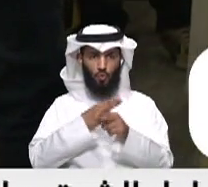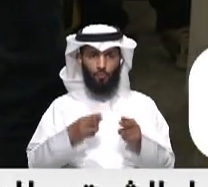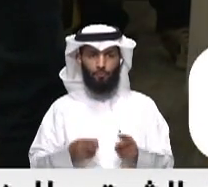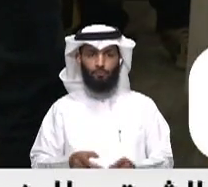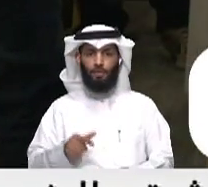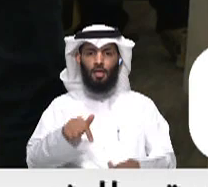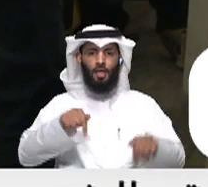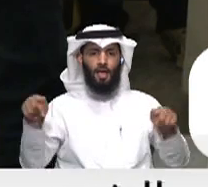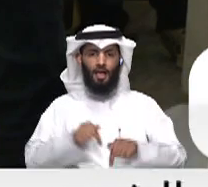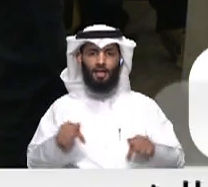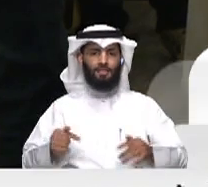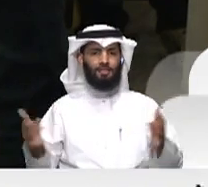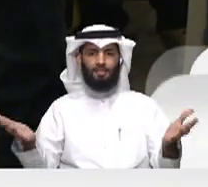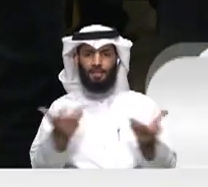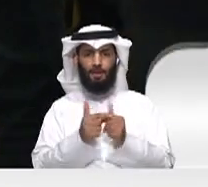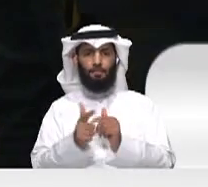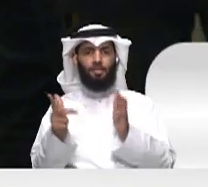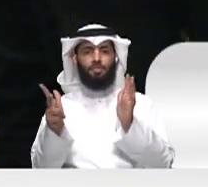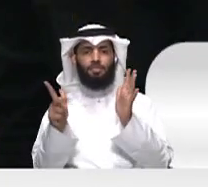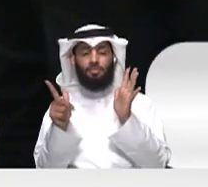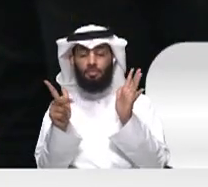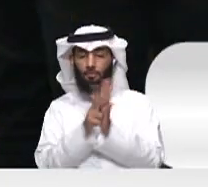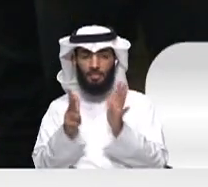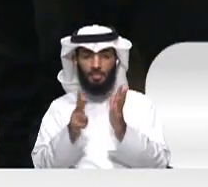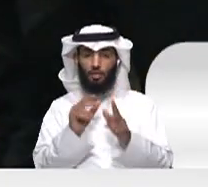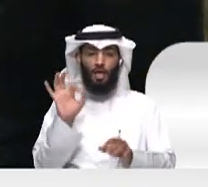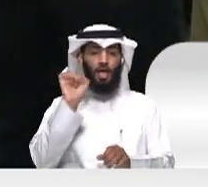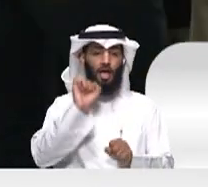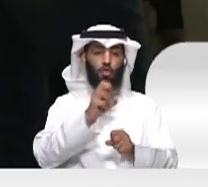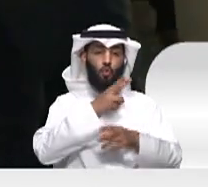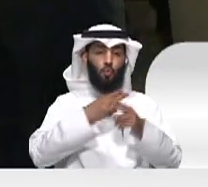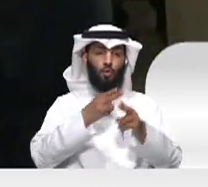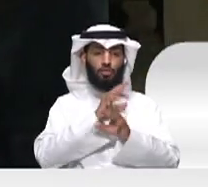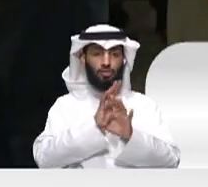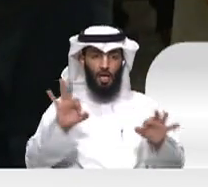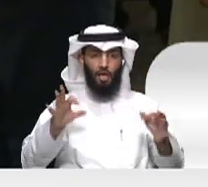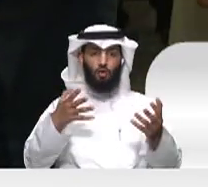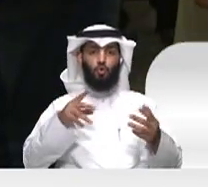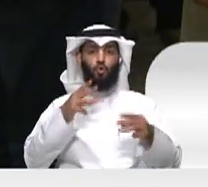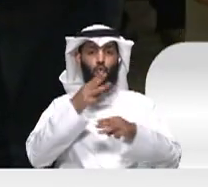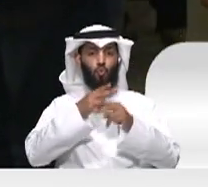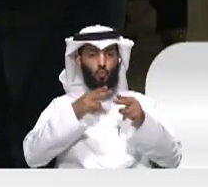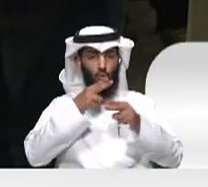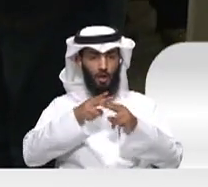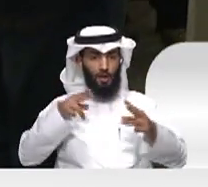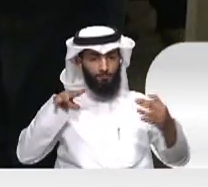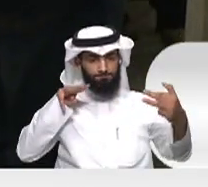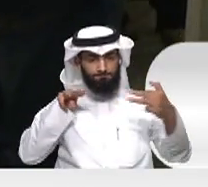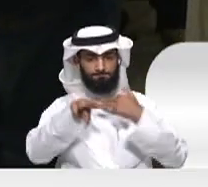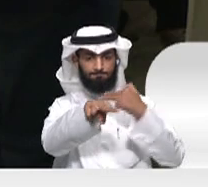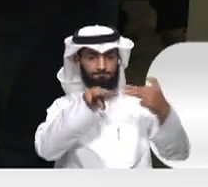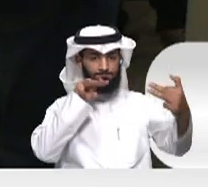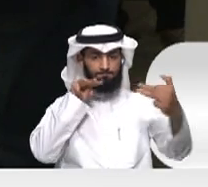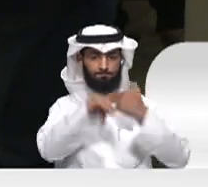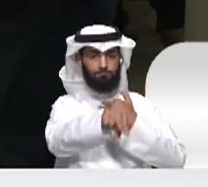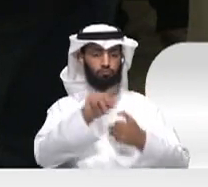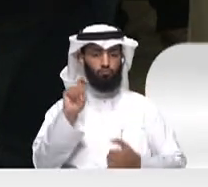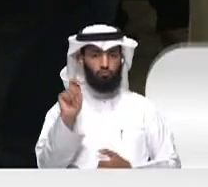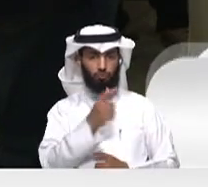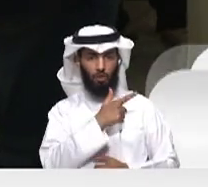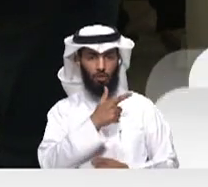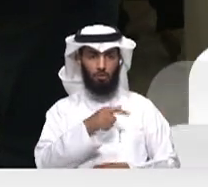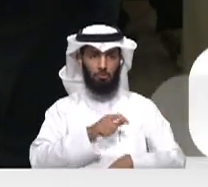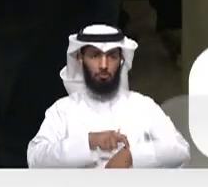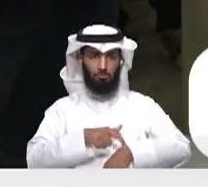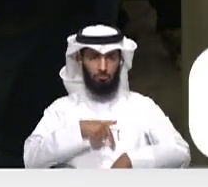عقد من خلال ست محافظات وطرق سريعه لدوله الكويت ستغطي هذه العقود ان شاء الله